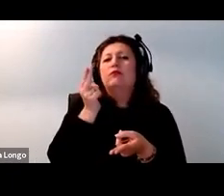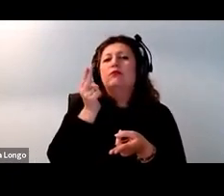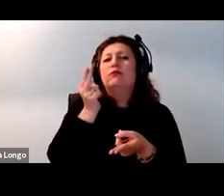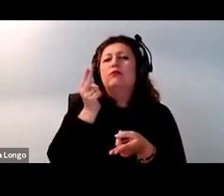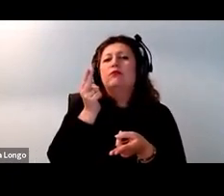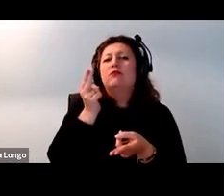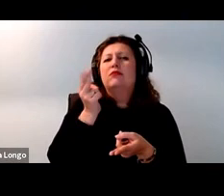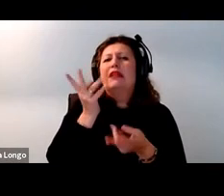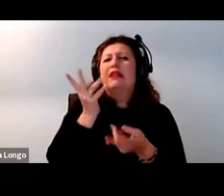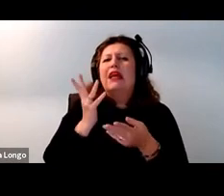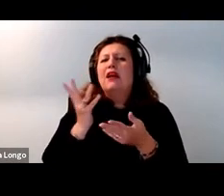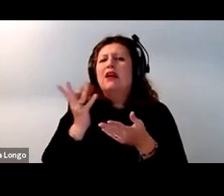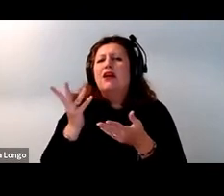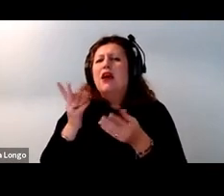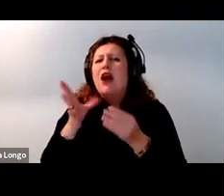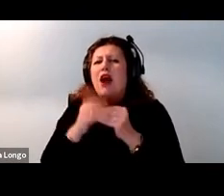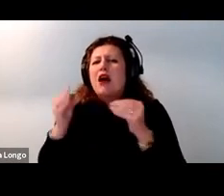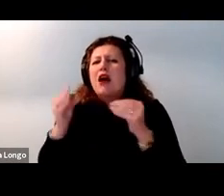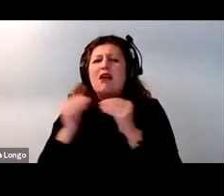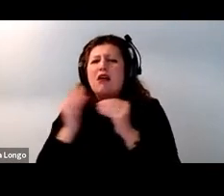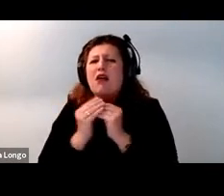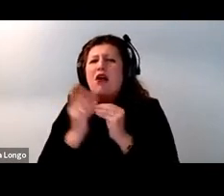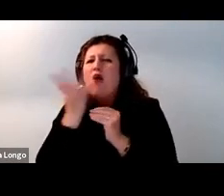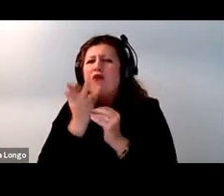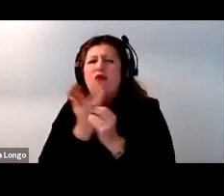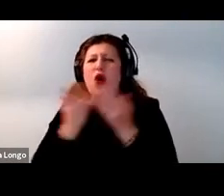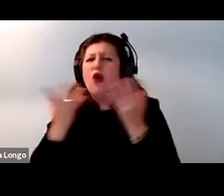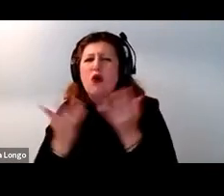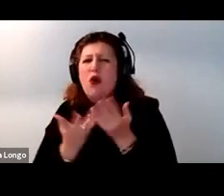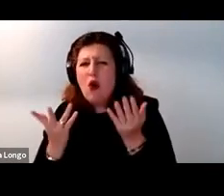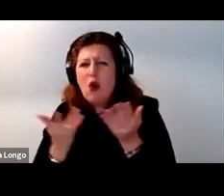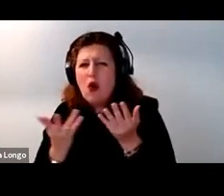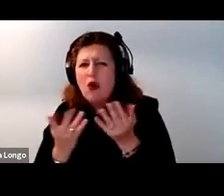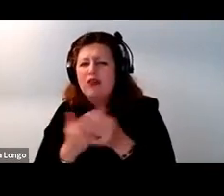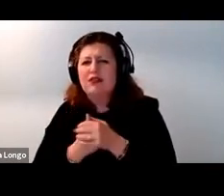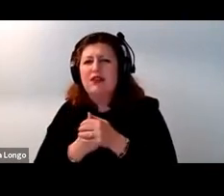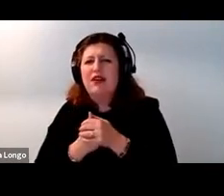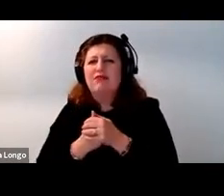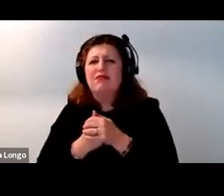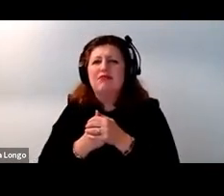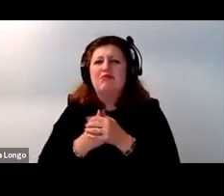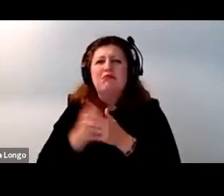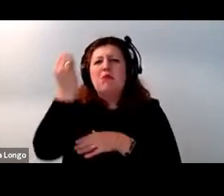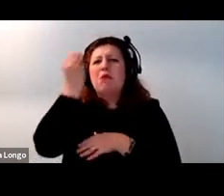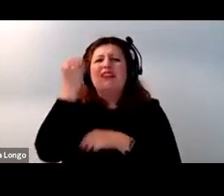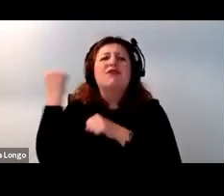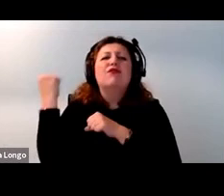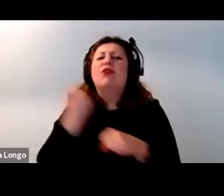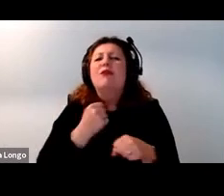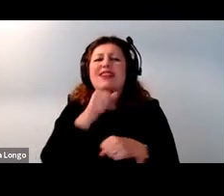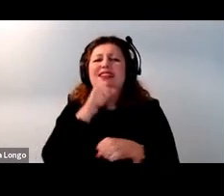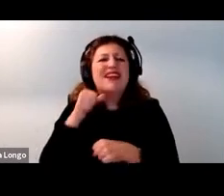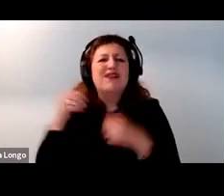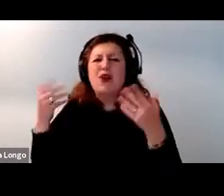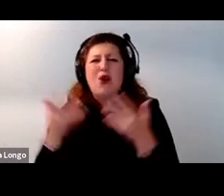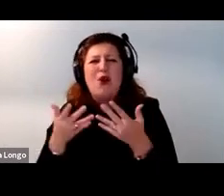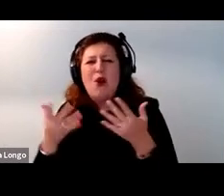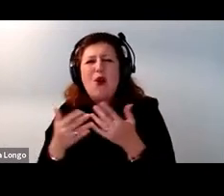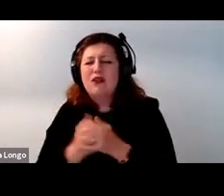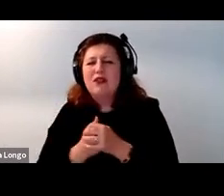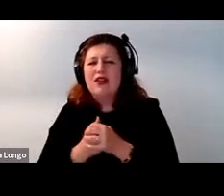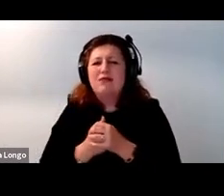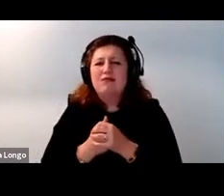quali interventi che non siamo riusciti a realizzare riteniamo fondamentali in un prossimo ipotetico